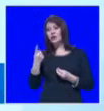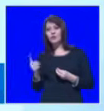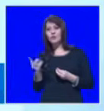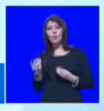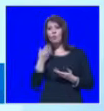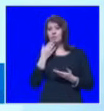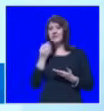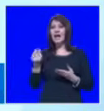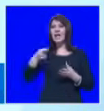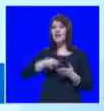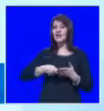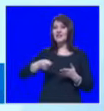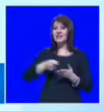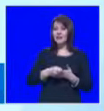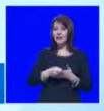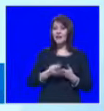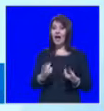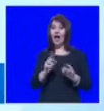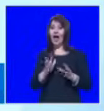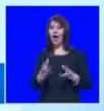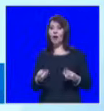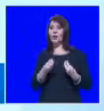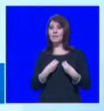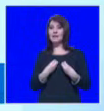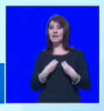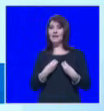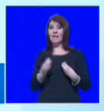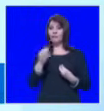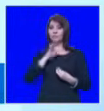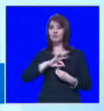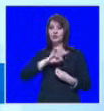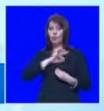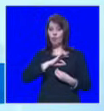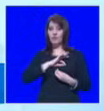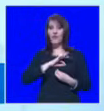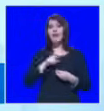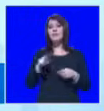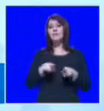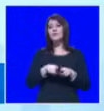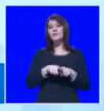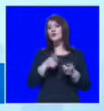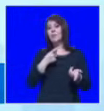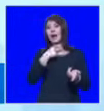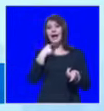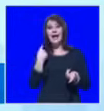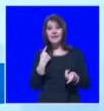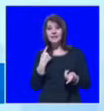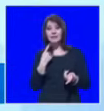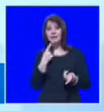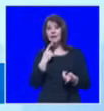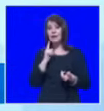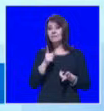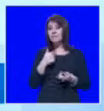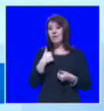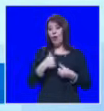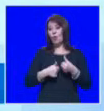съществували на пазара и биха давали по-добра доходност при сравнително същото ниво на риск, биха повишили конкуренцията на